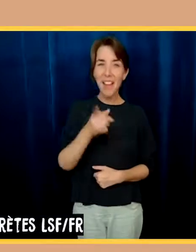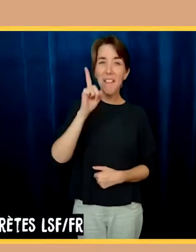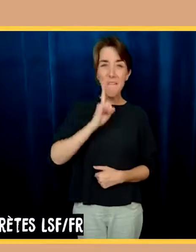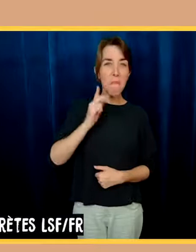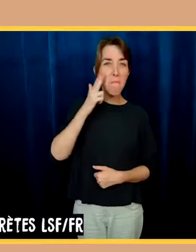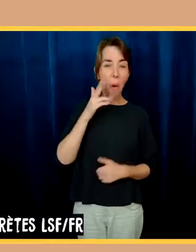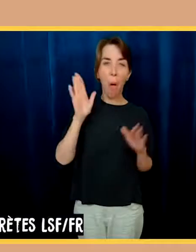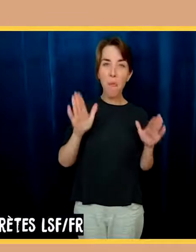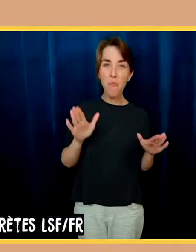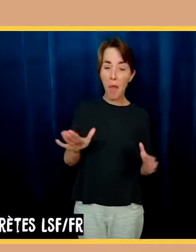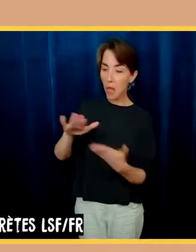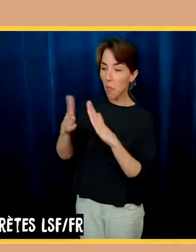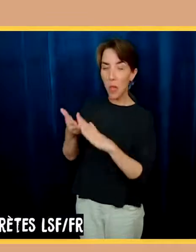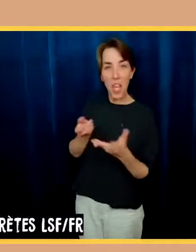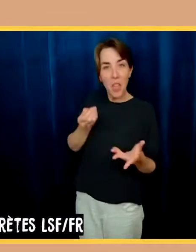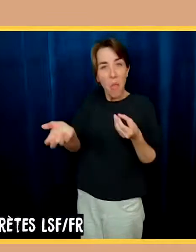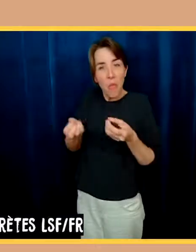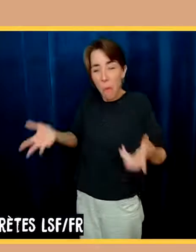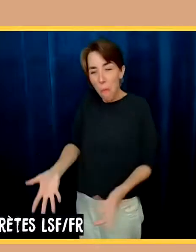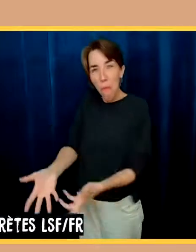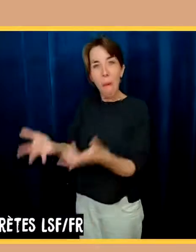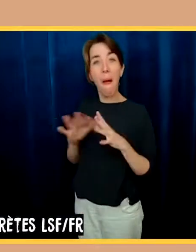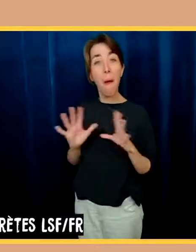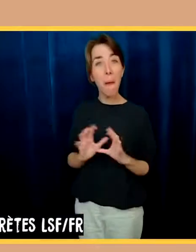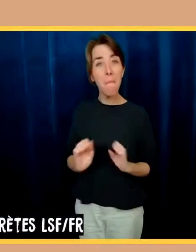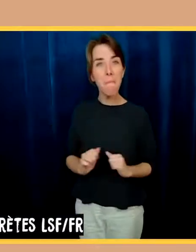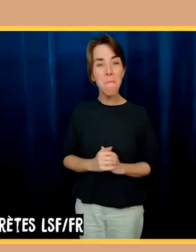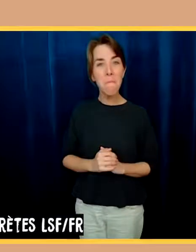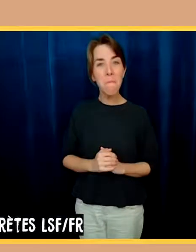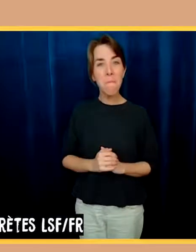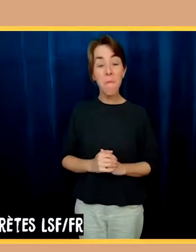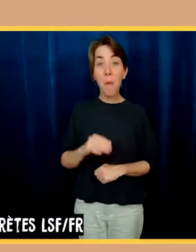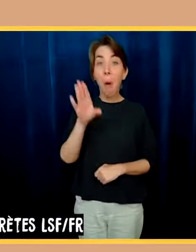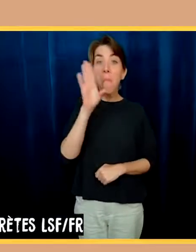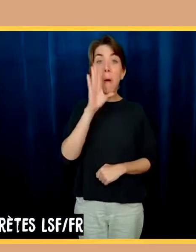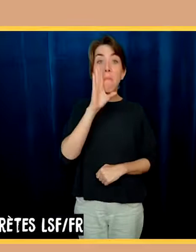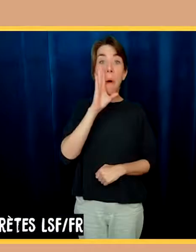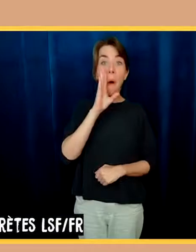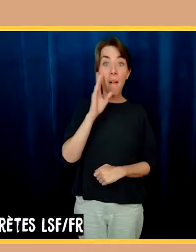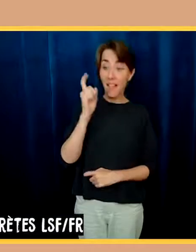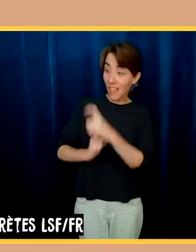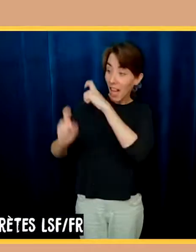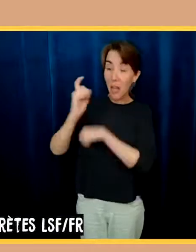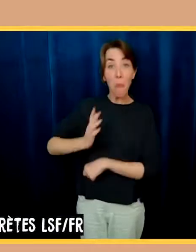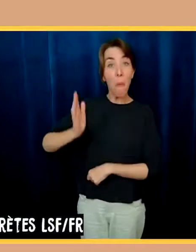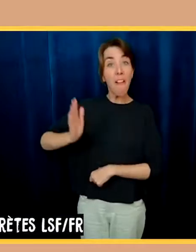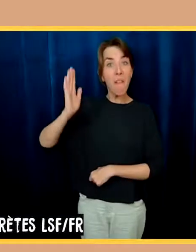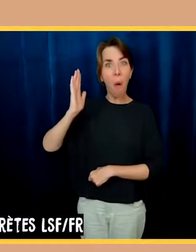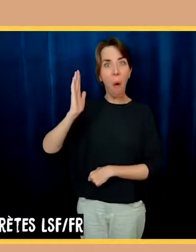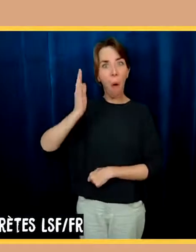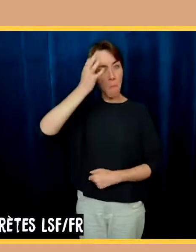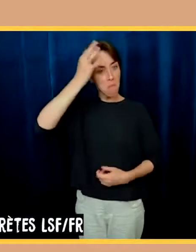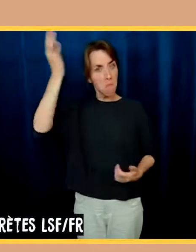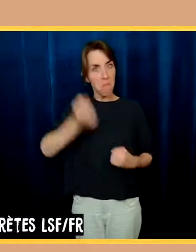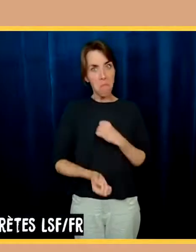des choses à la communauté. La créativité de nos mamans, des générations précédentes. Juste l'une d'entre